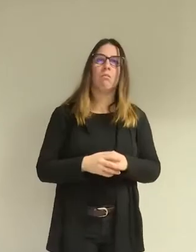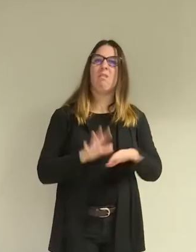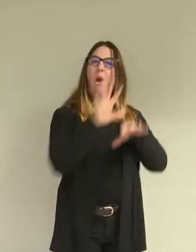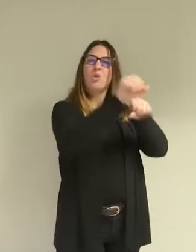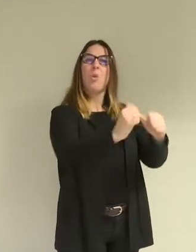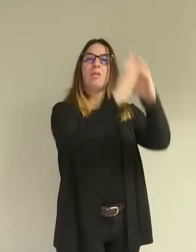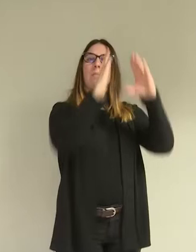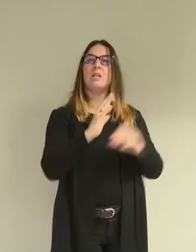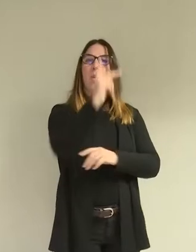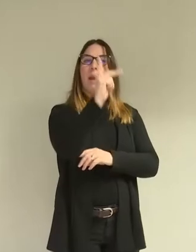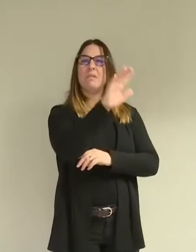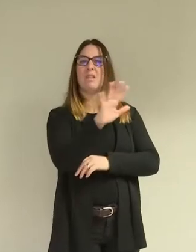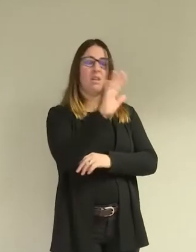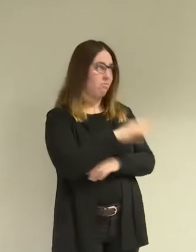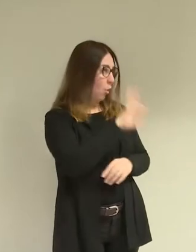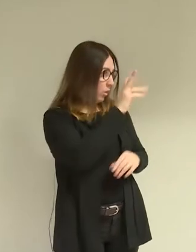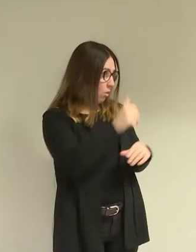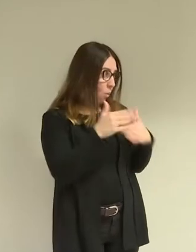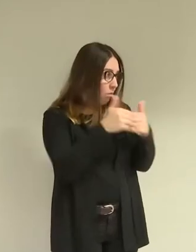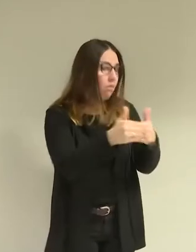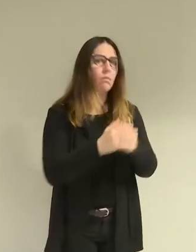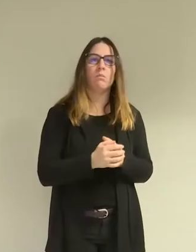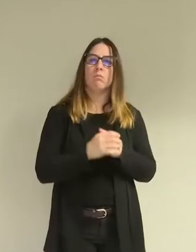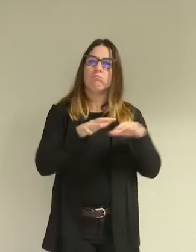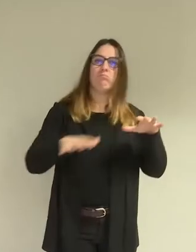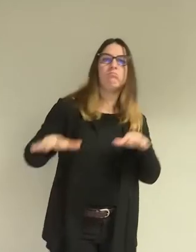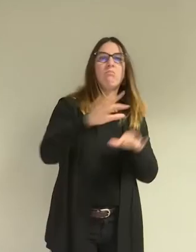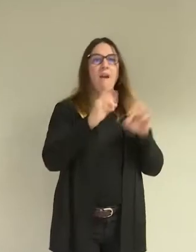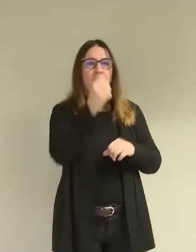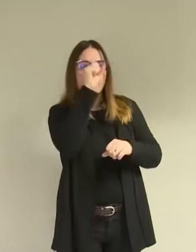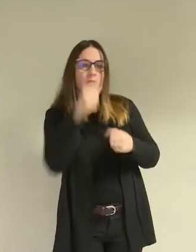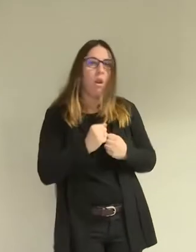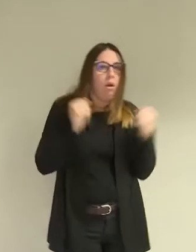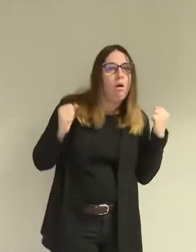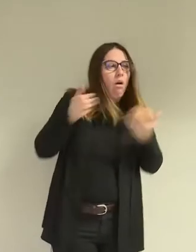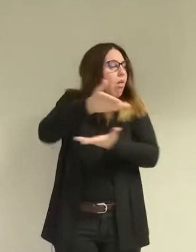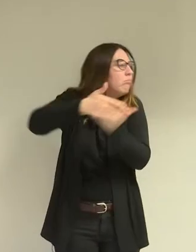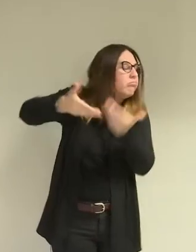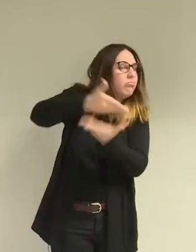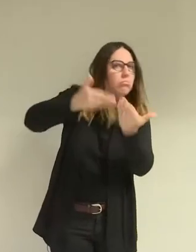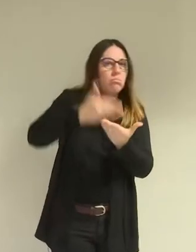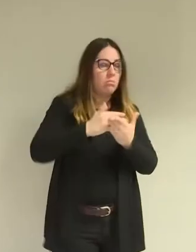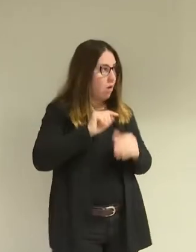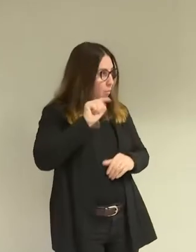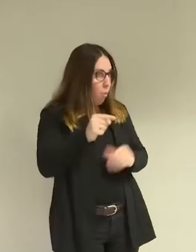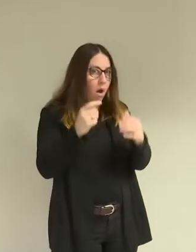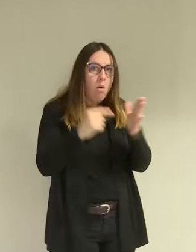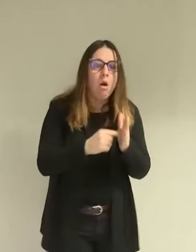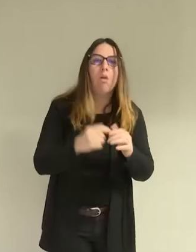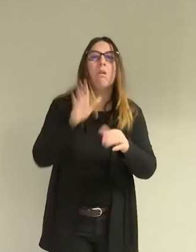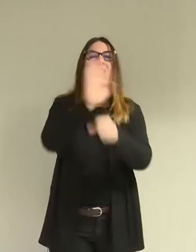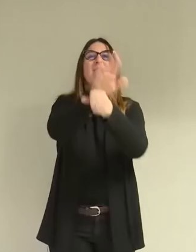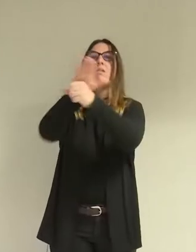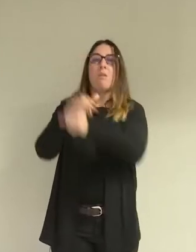maison kaminski jusqu'à quand allez vous tolérez la zone d'exhibition sexuelle quand avez vous mettre fin à la déchetterie sauvages utilisées par vos